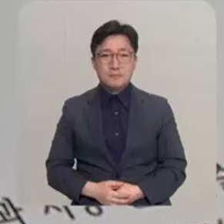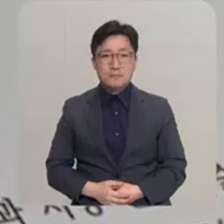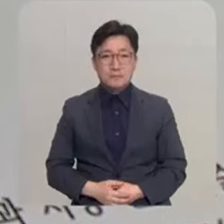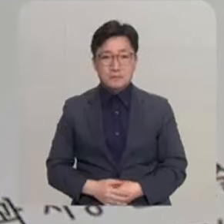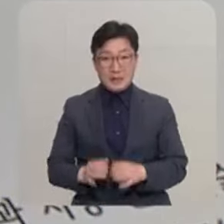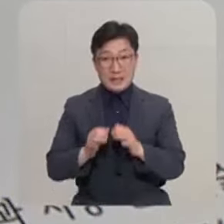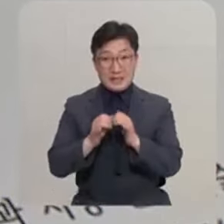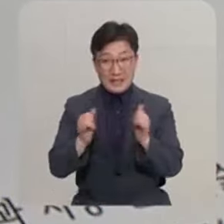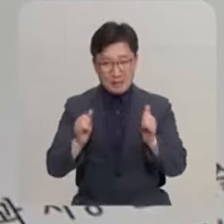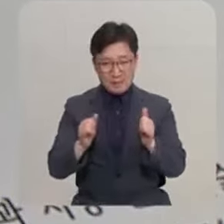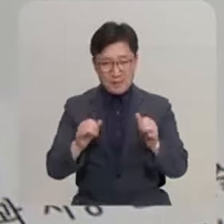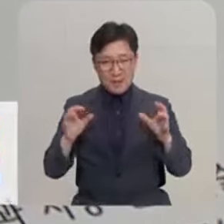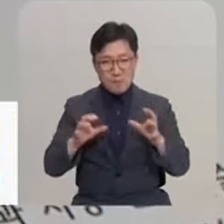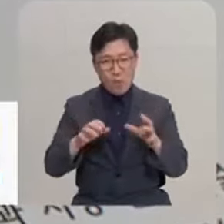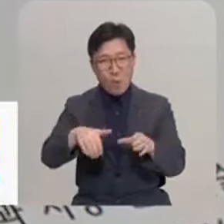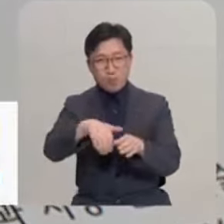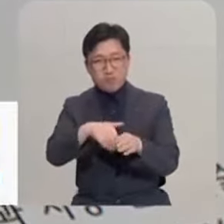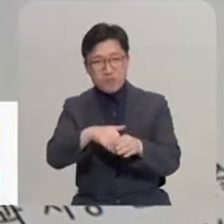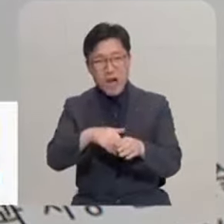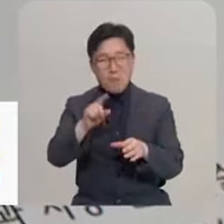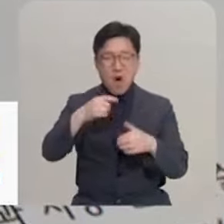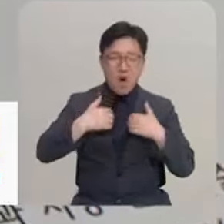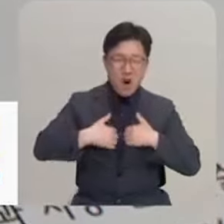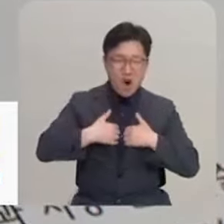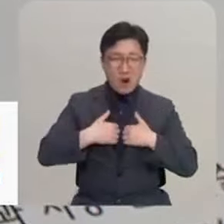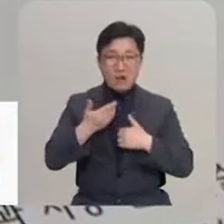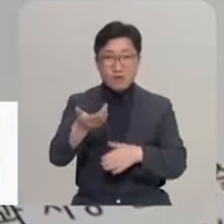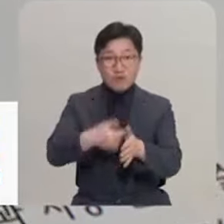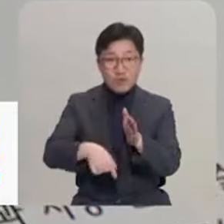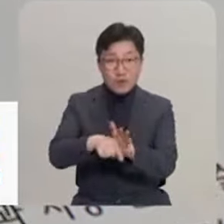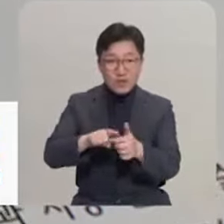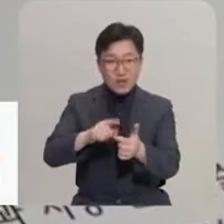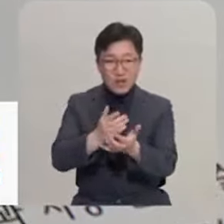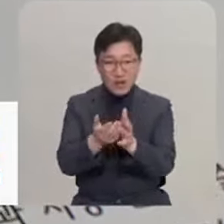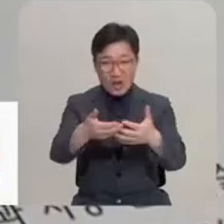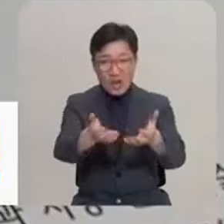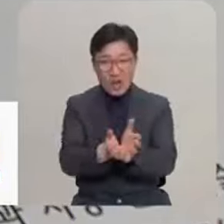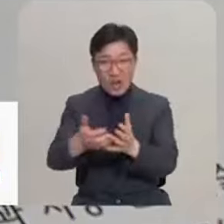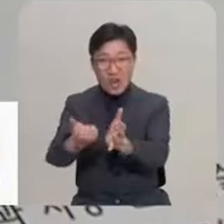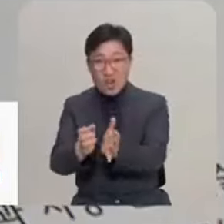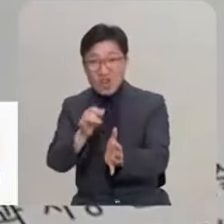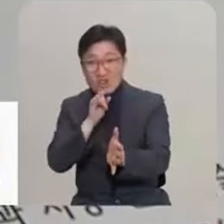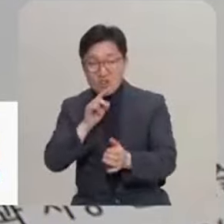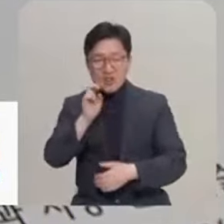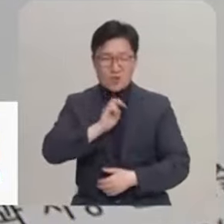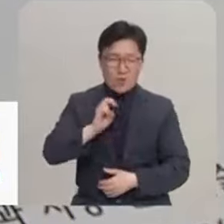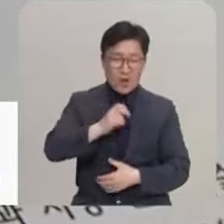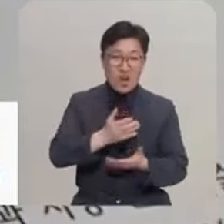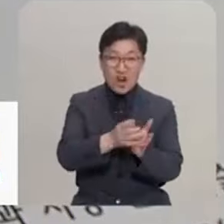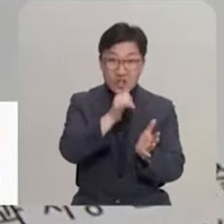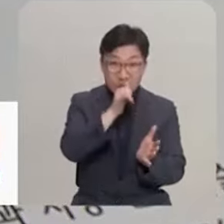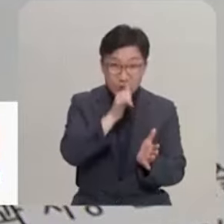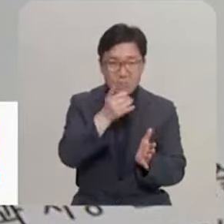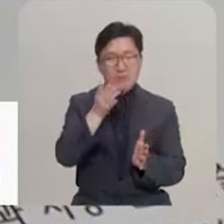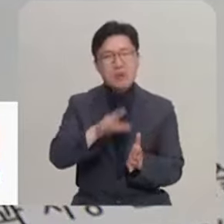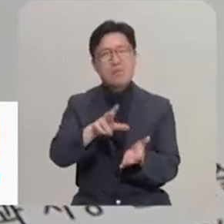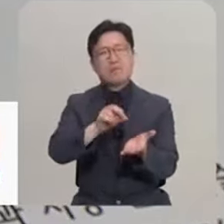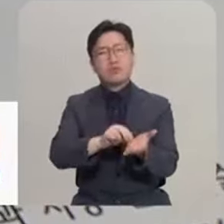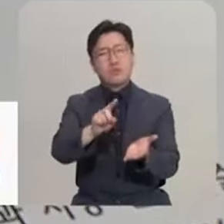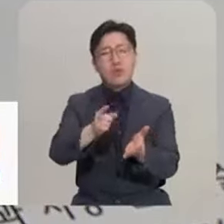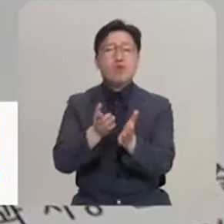시민들은 문화 향유를 위해 지자체마다 예술단을 운영하는데요 최근 군산시립 예술단이 존폐기로에